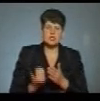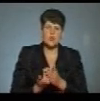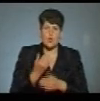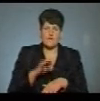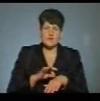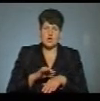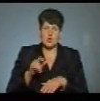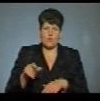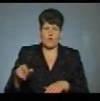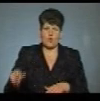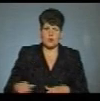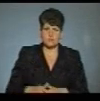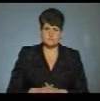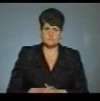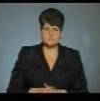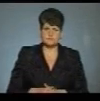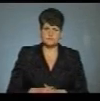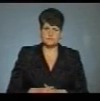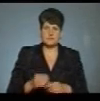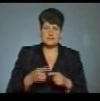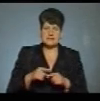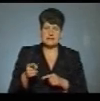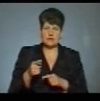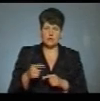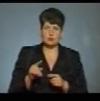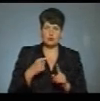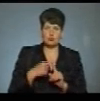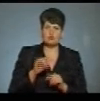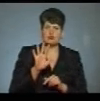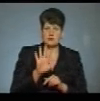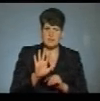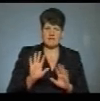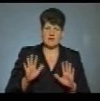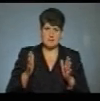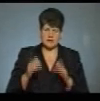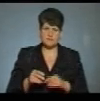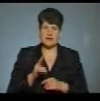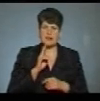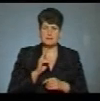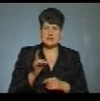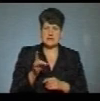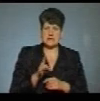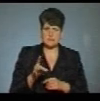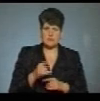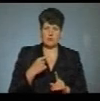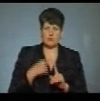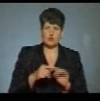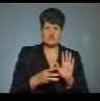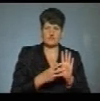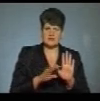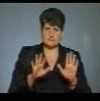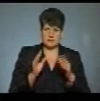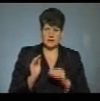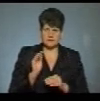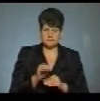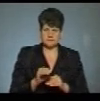на COVID-19. То Тернопіль – плюс 5 випадків, Кременецький район – плюс 8